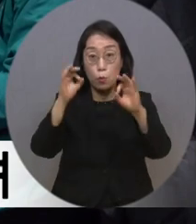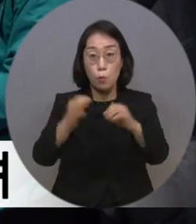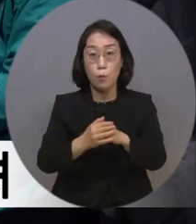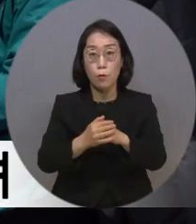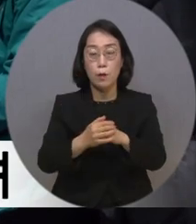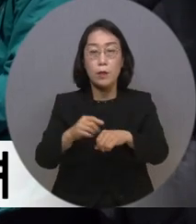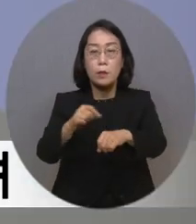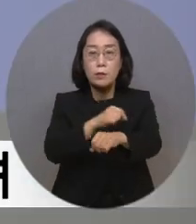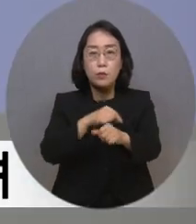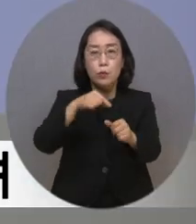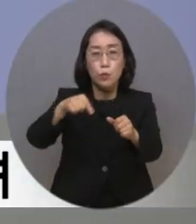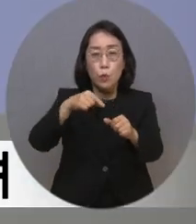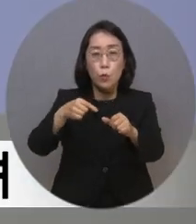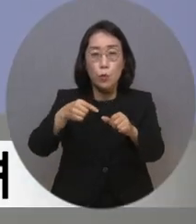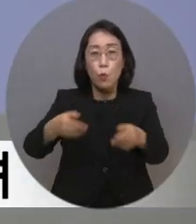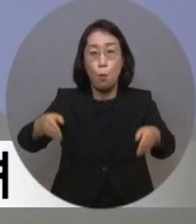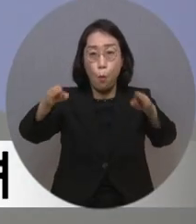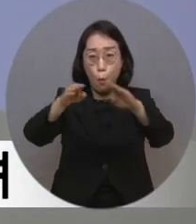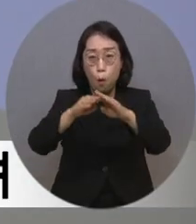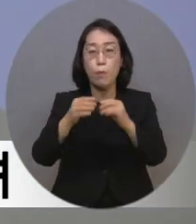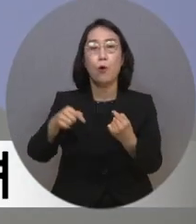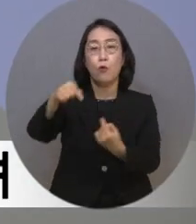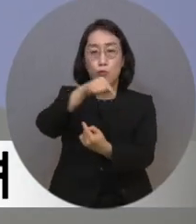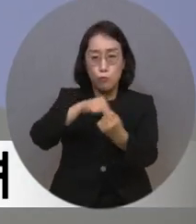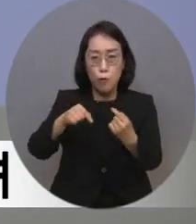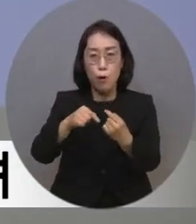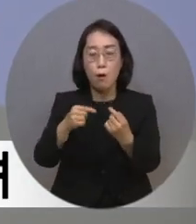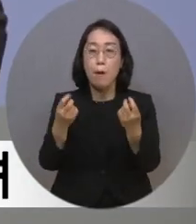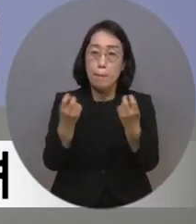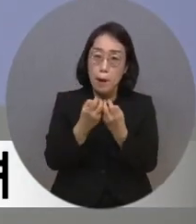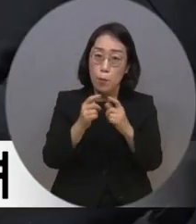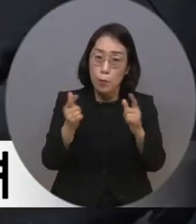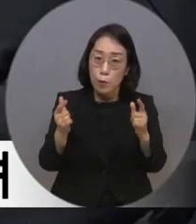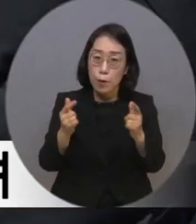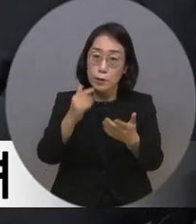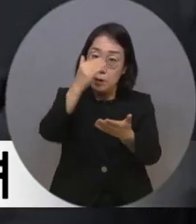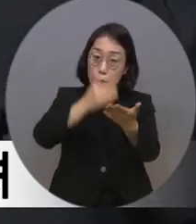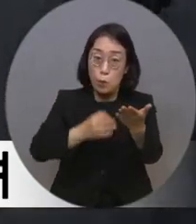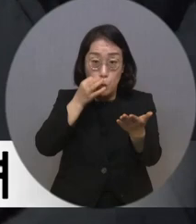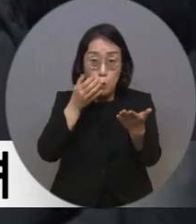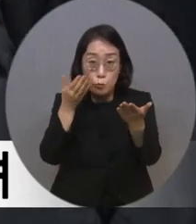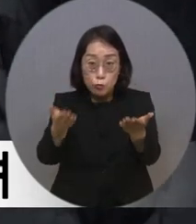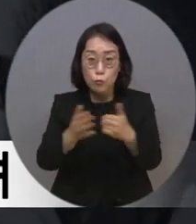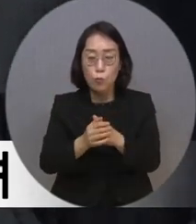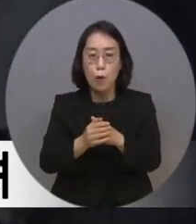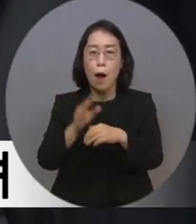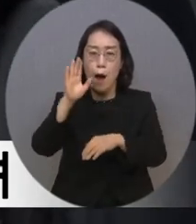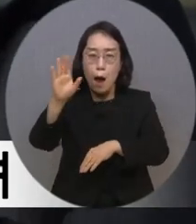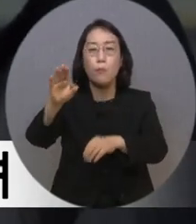강원 특수교육원 설립 및 운영 방안 연구 결과 공유와 함께 강원도